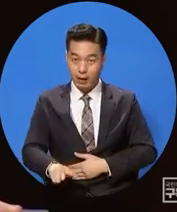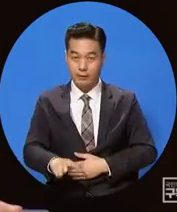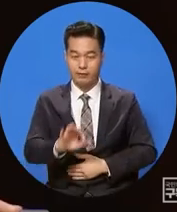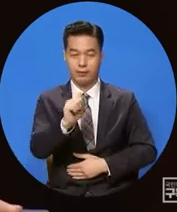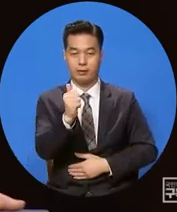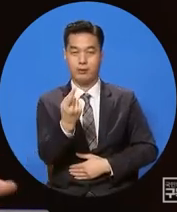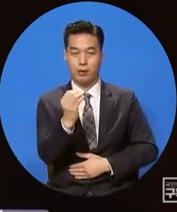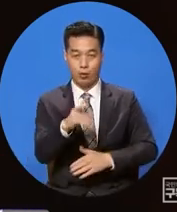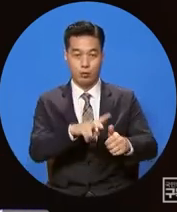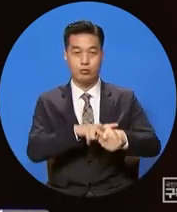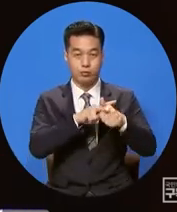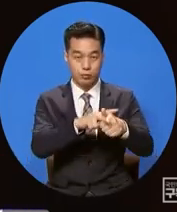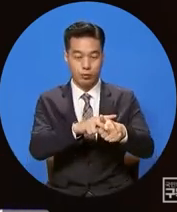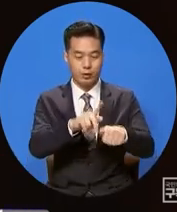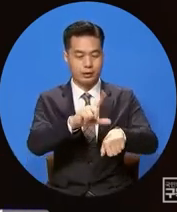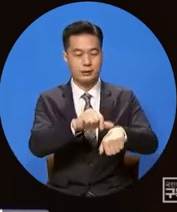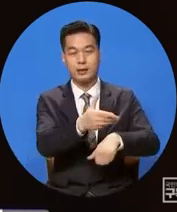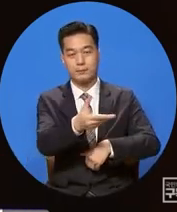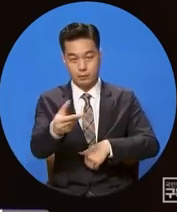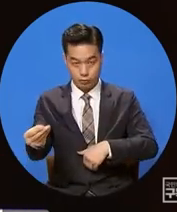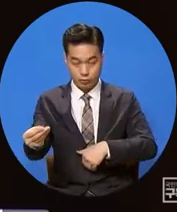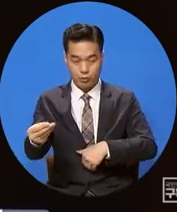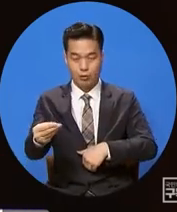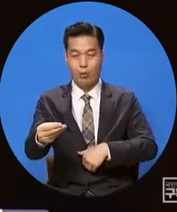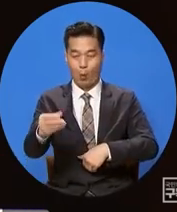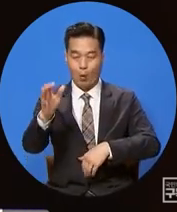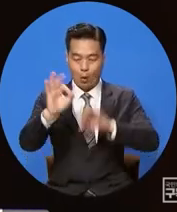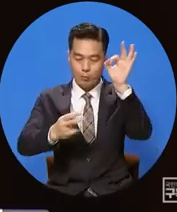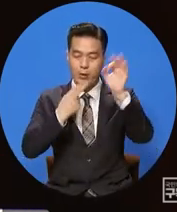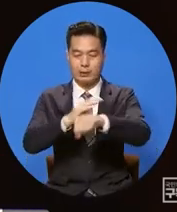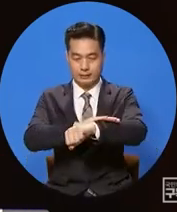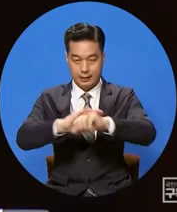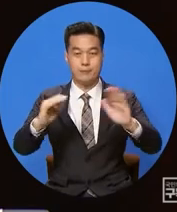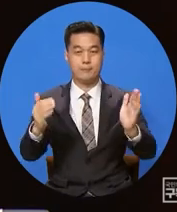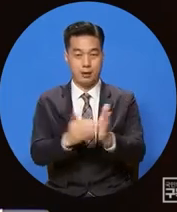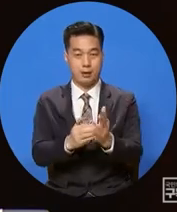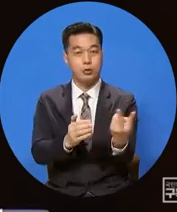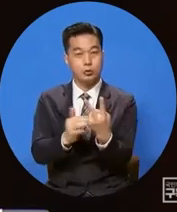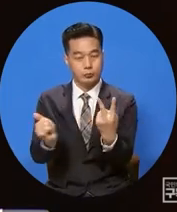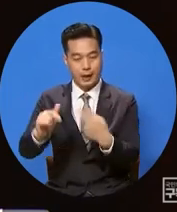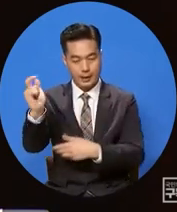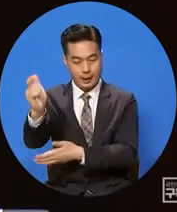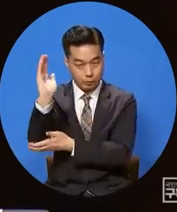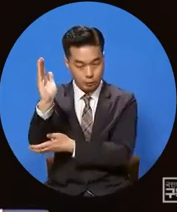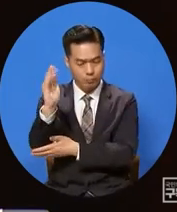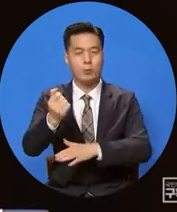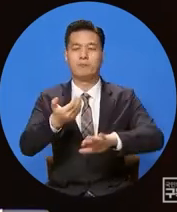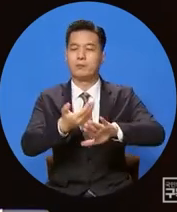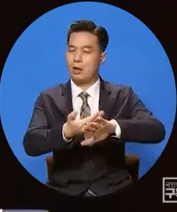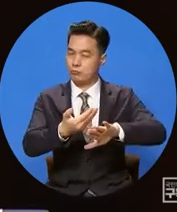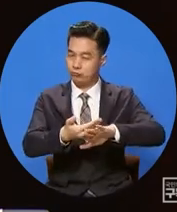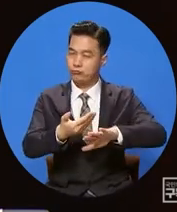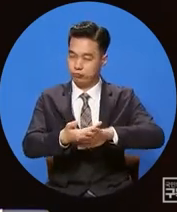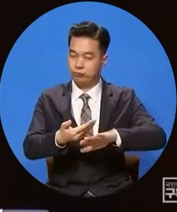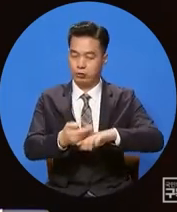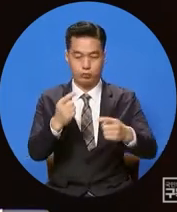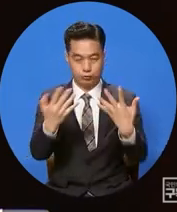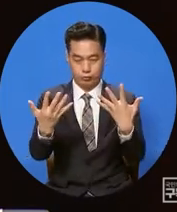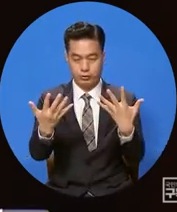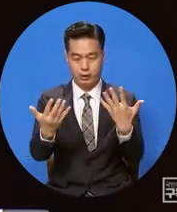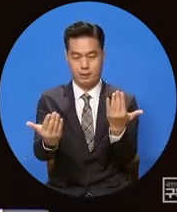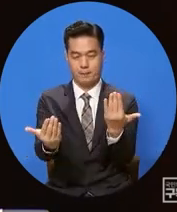홍 후보님 또 약간 시간 빌려주셔서 다행히 무사히 좀 마칠 수 있었습니다. 두 분의 강조점 꽤 다르다는 점이 아주 꽤